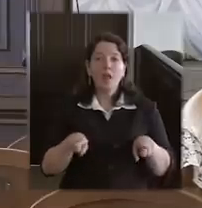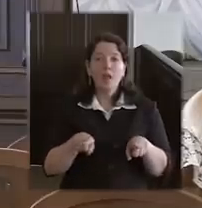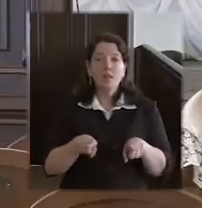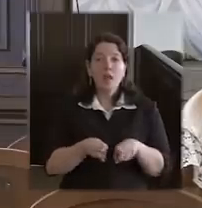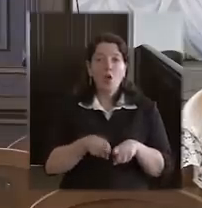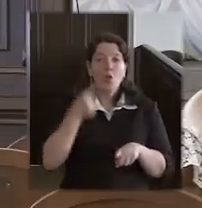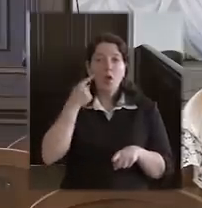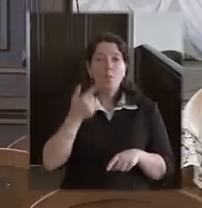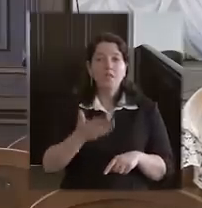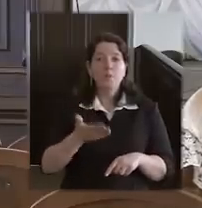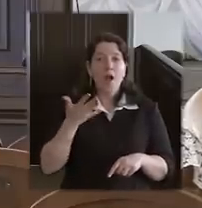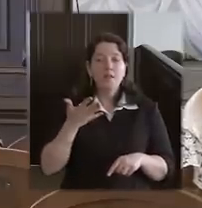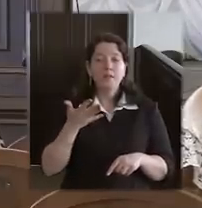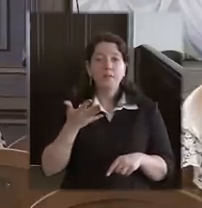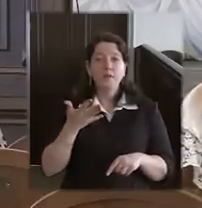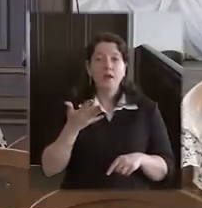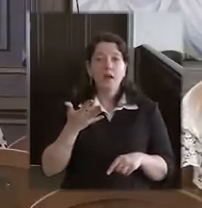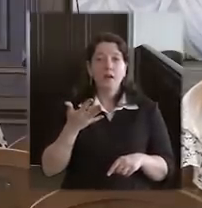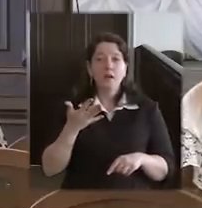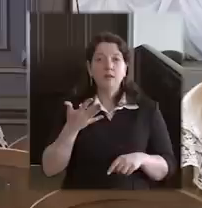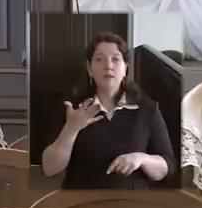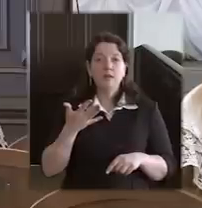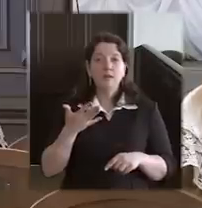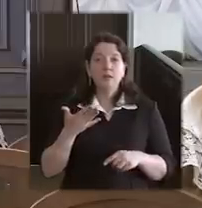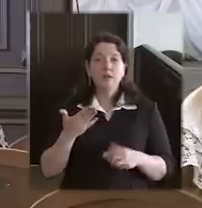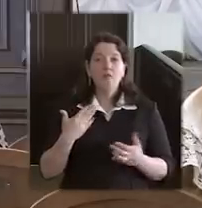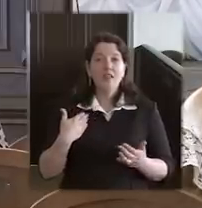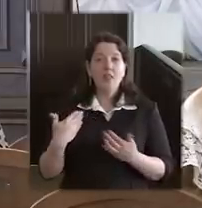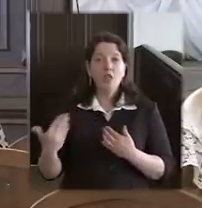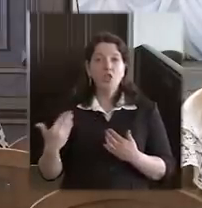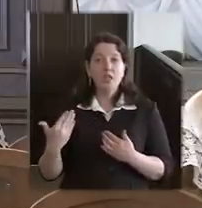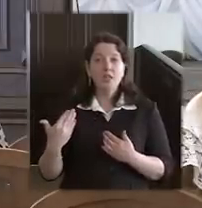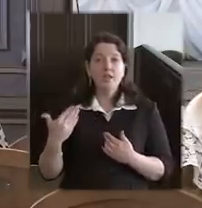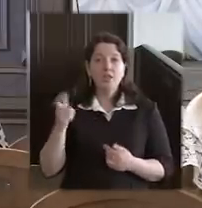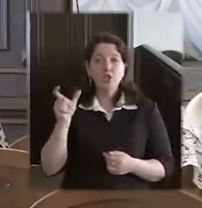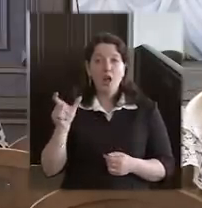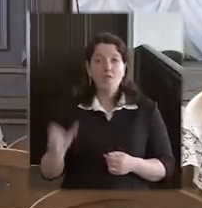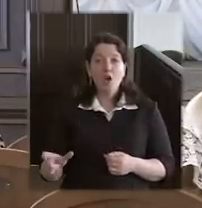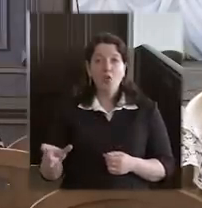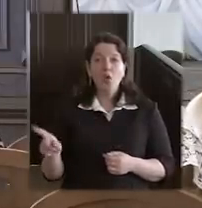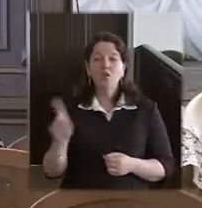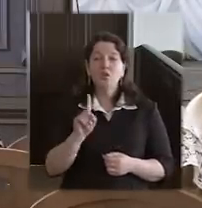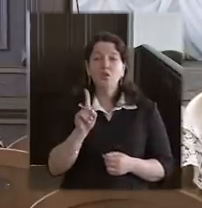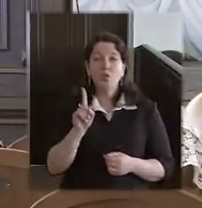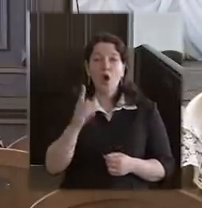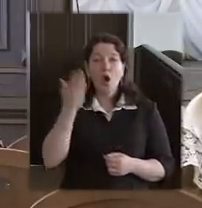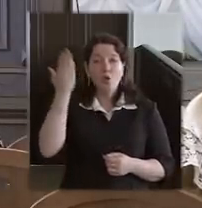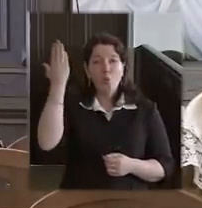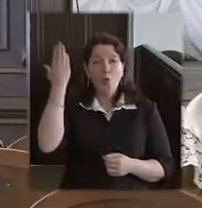как такое понимание в отношении к человеку, что